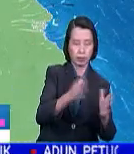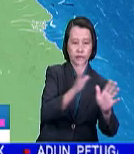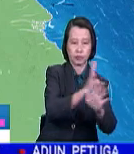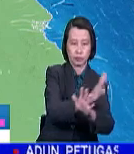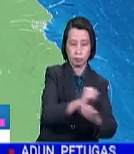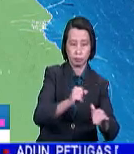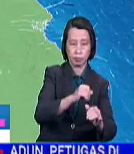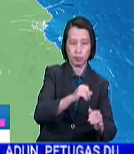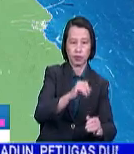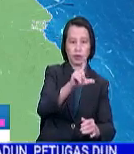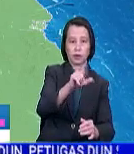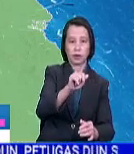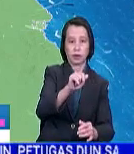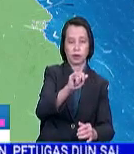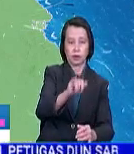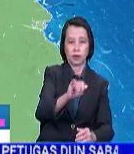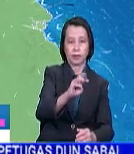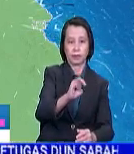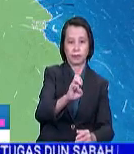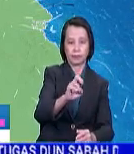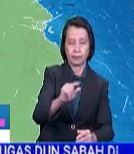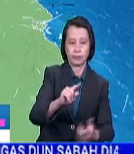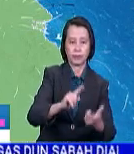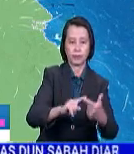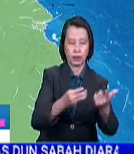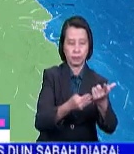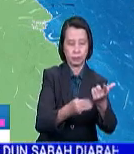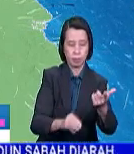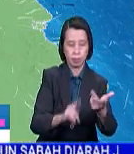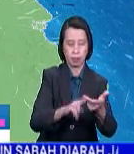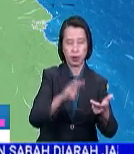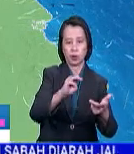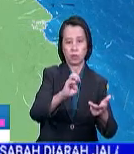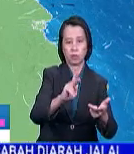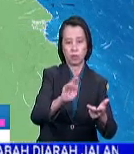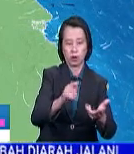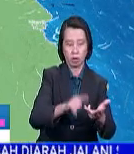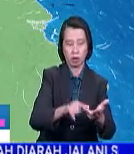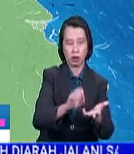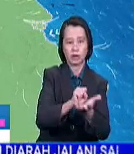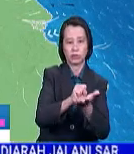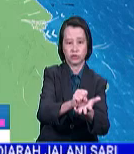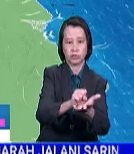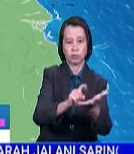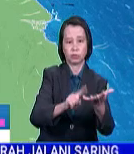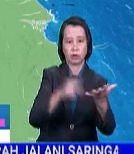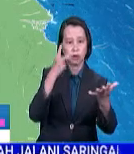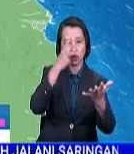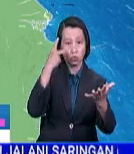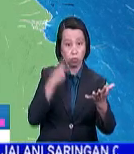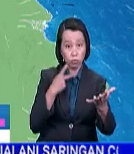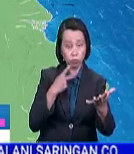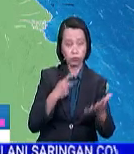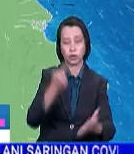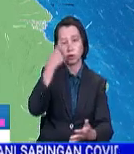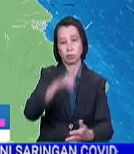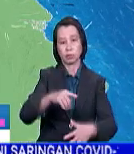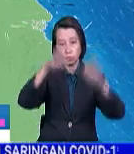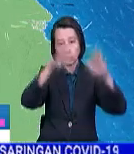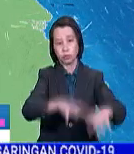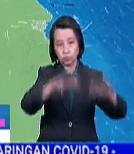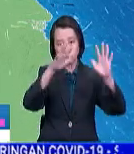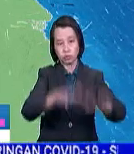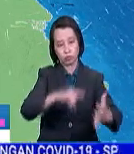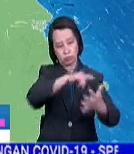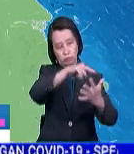iaitu di sekitar Limbang, Miri, Mukah, Sibu dan juga Kuching. Dan hujan lebat bagi kawasan-kawasan ini